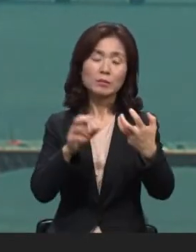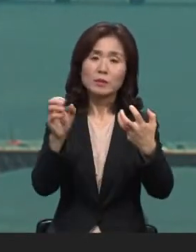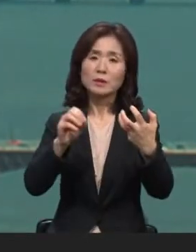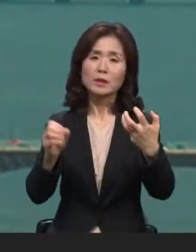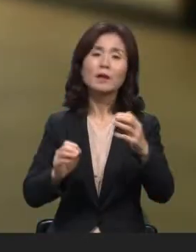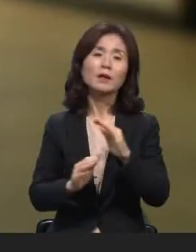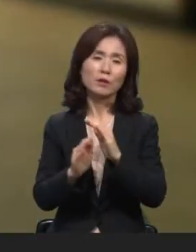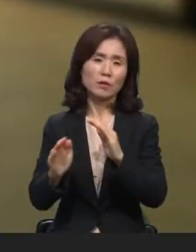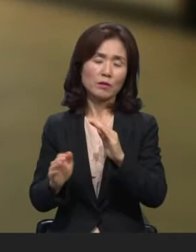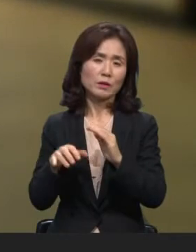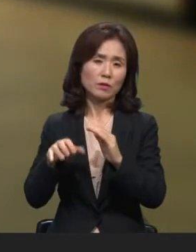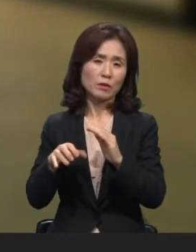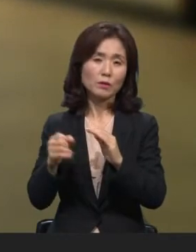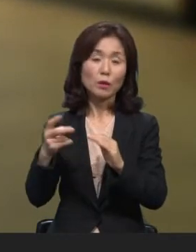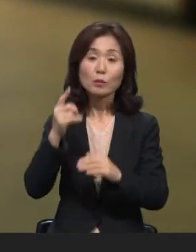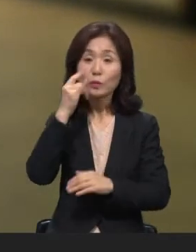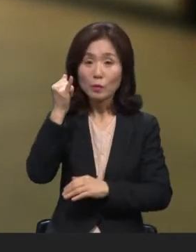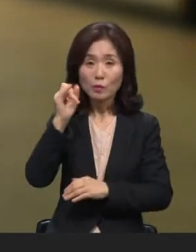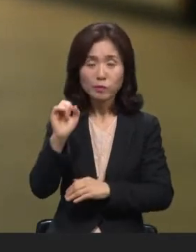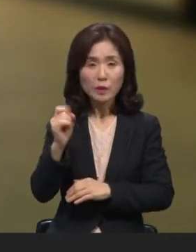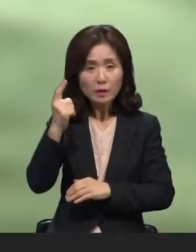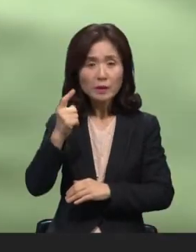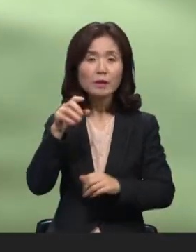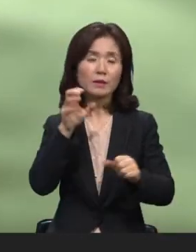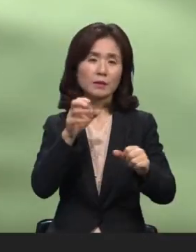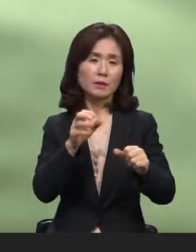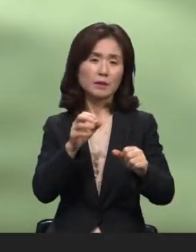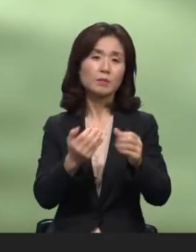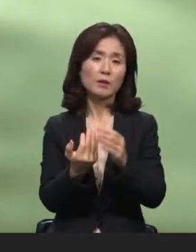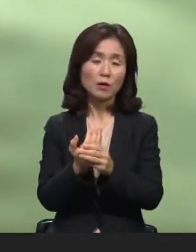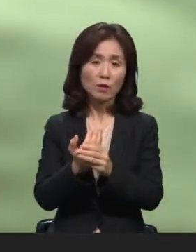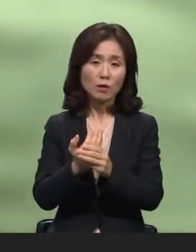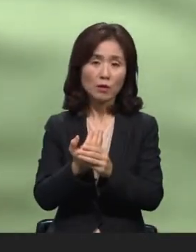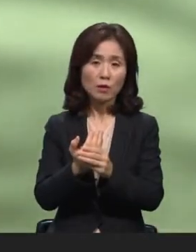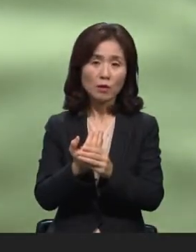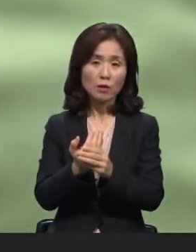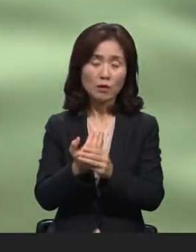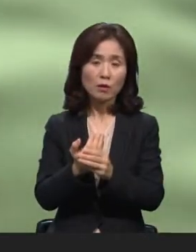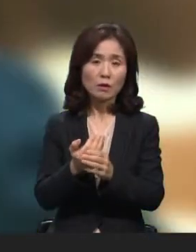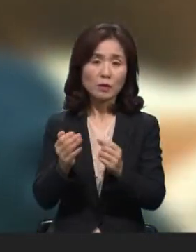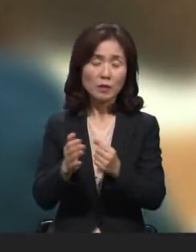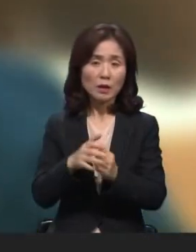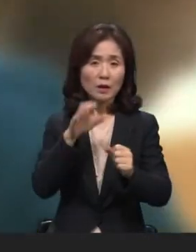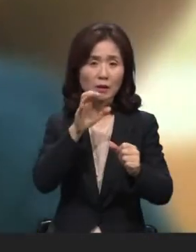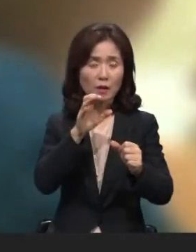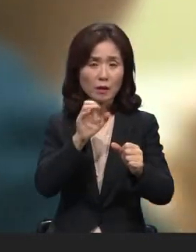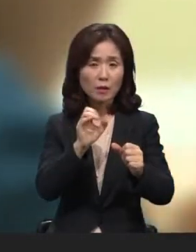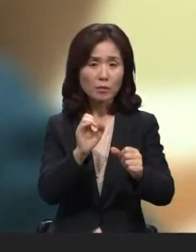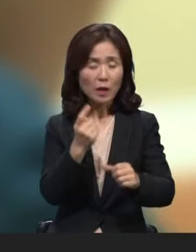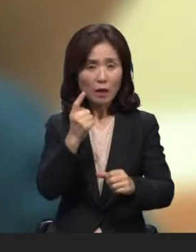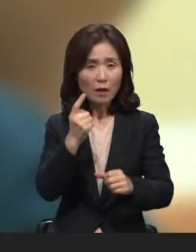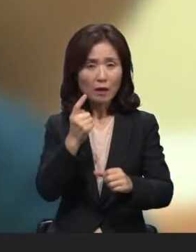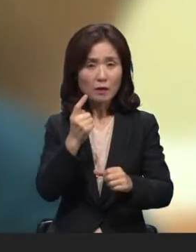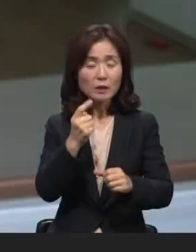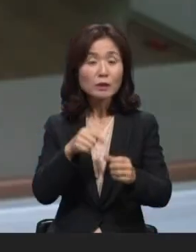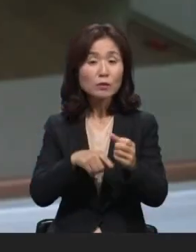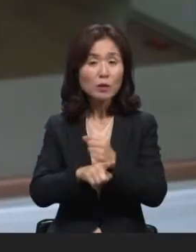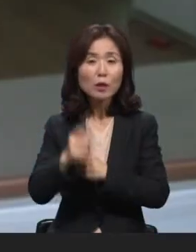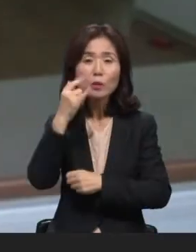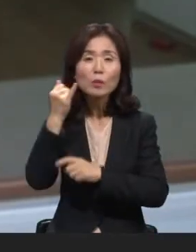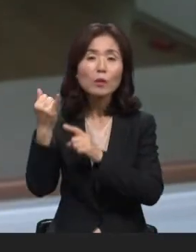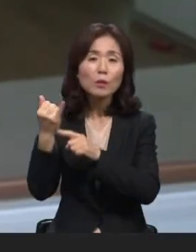80%는 가정에서 그리고 부모에 의해서 발생합니다. 예. 그만큼 네, 학대를 유발하는 요인 중에 큰 부분이